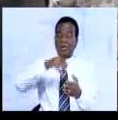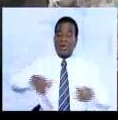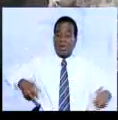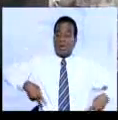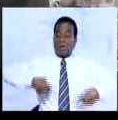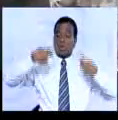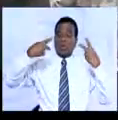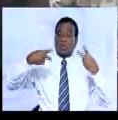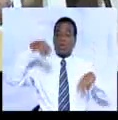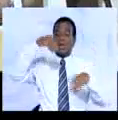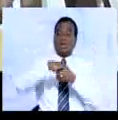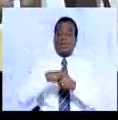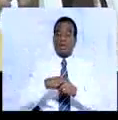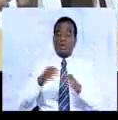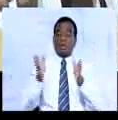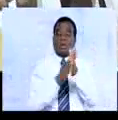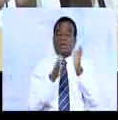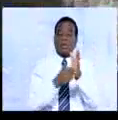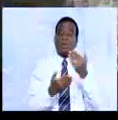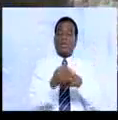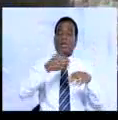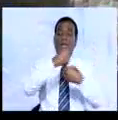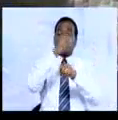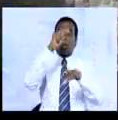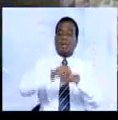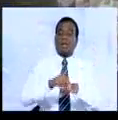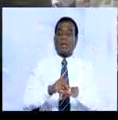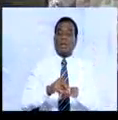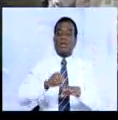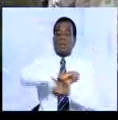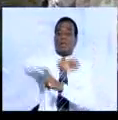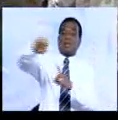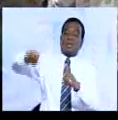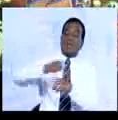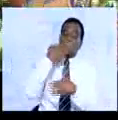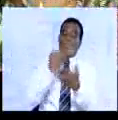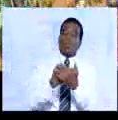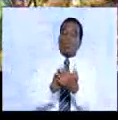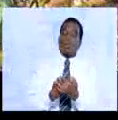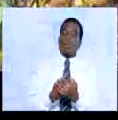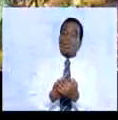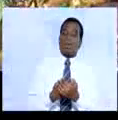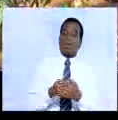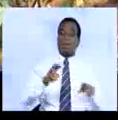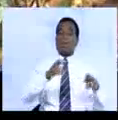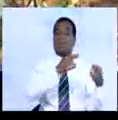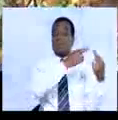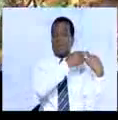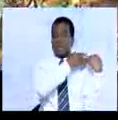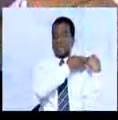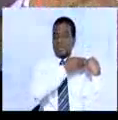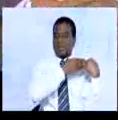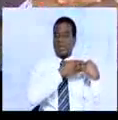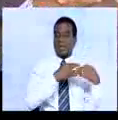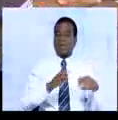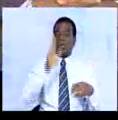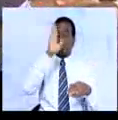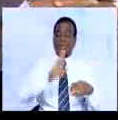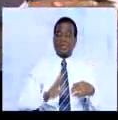vie dans le milieu scolaire par la création d'un environnement propice. La notabilité de Songon, tout en